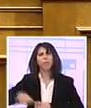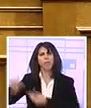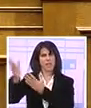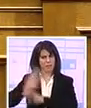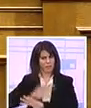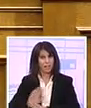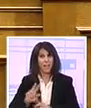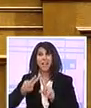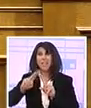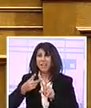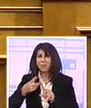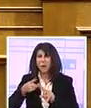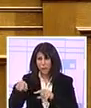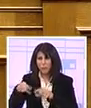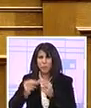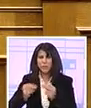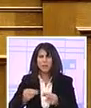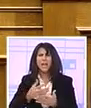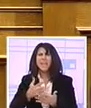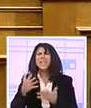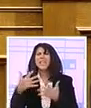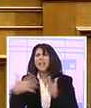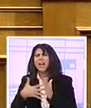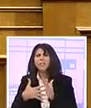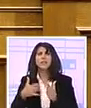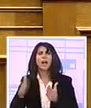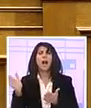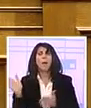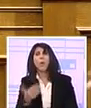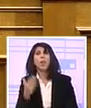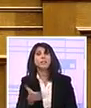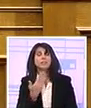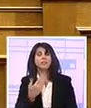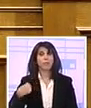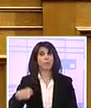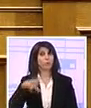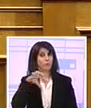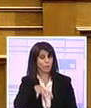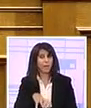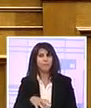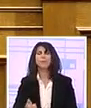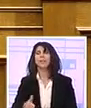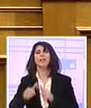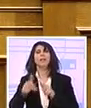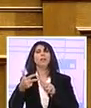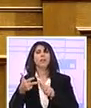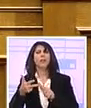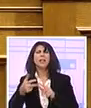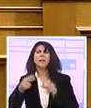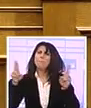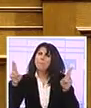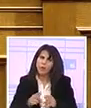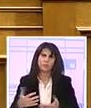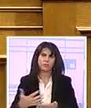επιφέρει χιλιάδες απολύσεις στο δημόσιο τομέα. Θα επιφέρει νέες μειώσεις στο εισόδημα. Θα επιφέρει